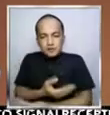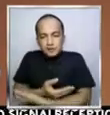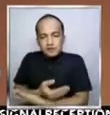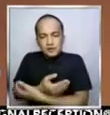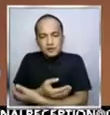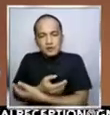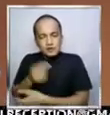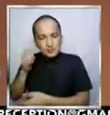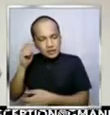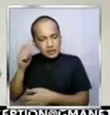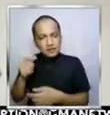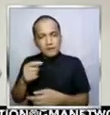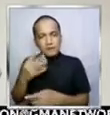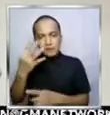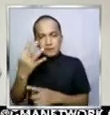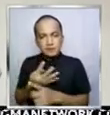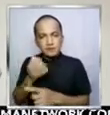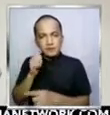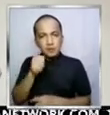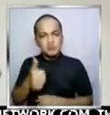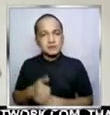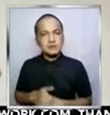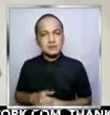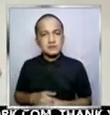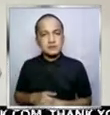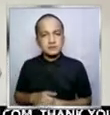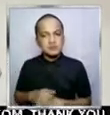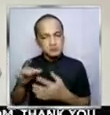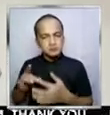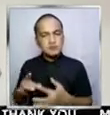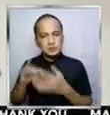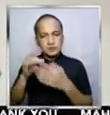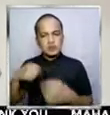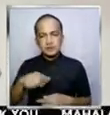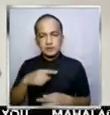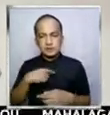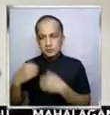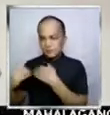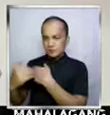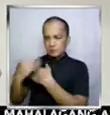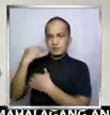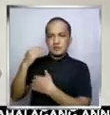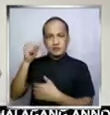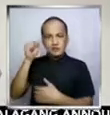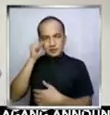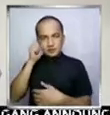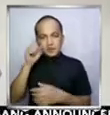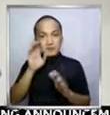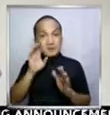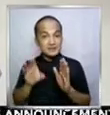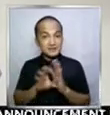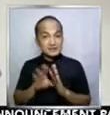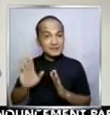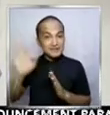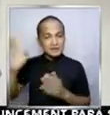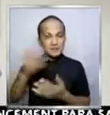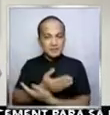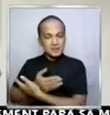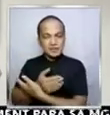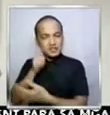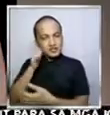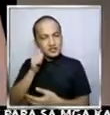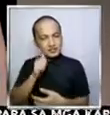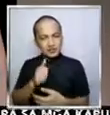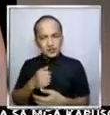4 months old na bukas. Eksklusibo rin kaming pinadalhan ni Solen ng picture ng kanilang baby girl. Gusto ko